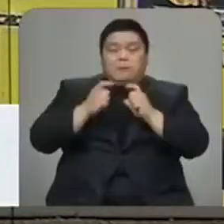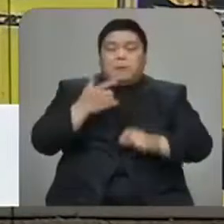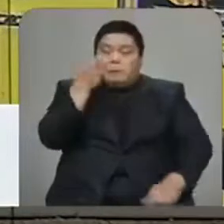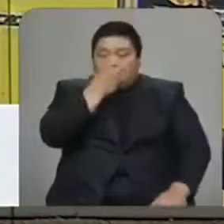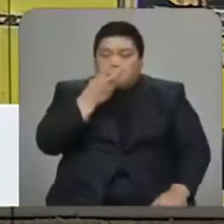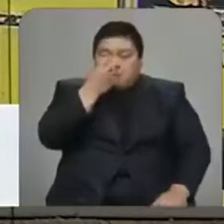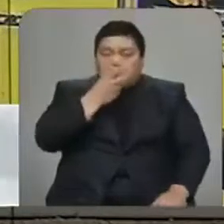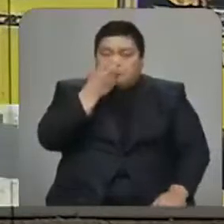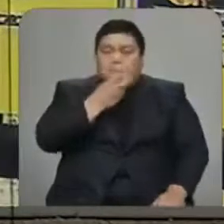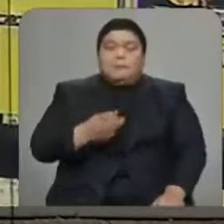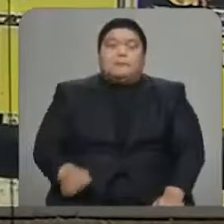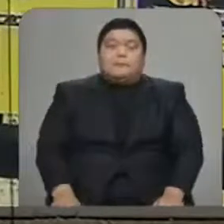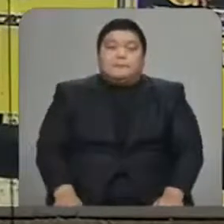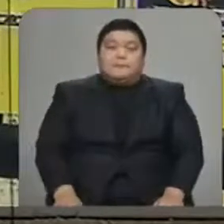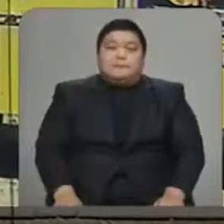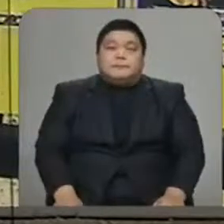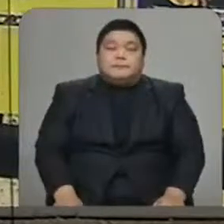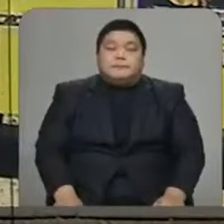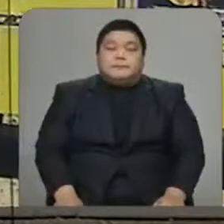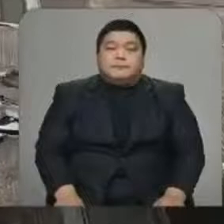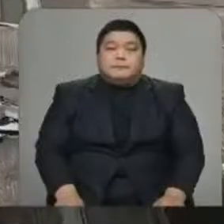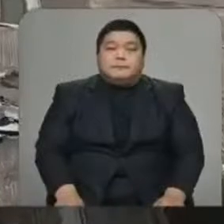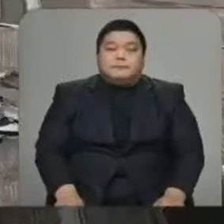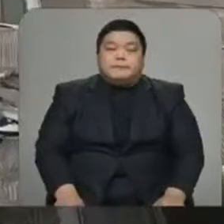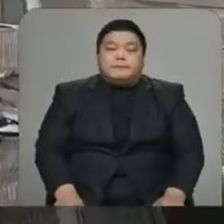정상빈 기자가 보도합니다.